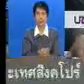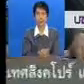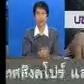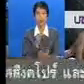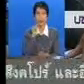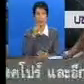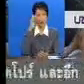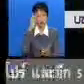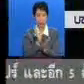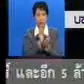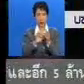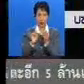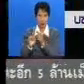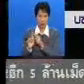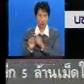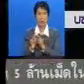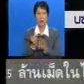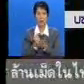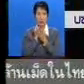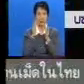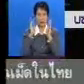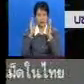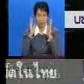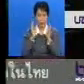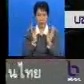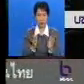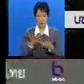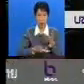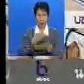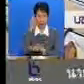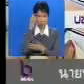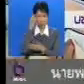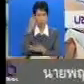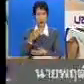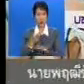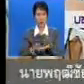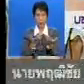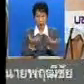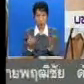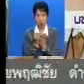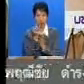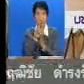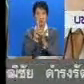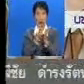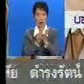ตำรวจทุกท้องที่ว่าต้องประชาสัมพันธ์ให้กลุ่มผู้ค้าทราบล่วงหน้าเพื่อให้จำหน่ายสินค้าที่ถูกกฎหมาย